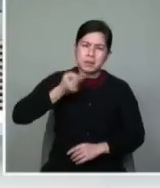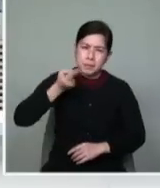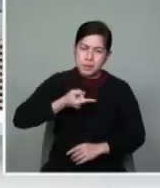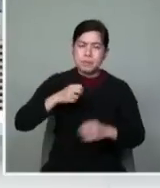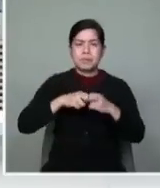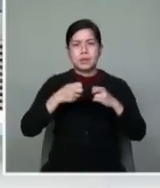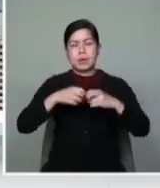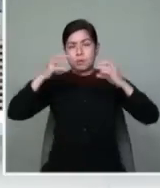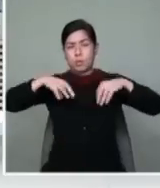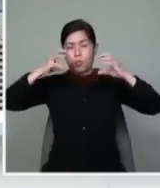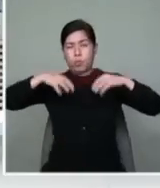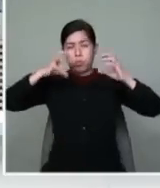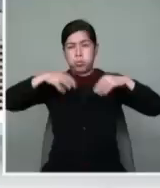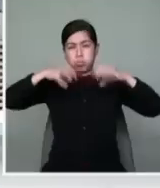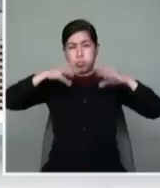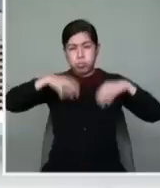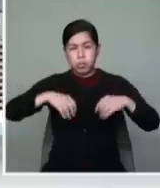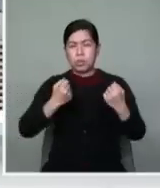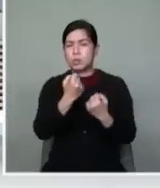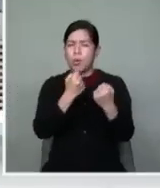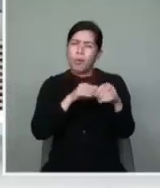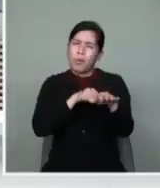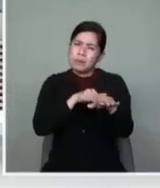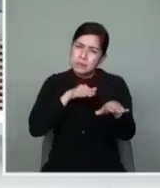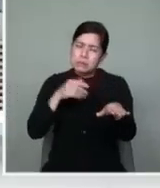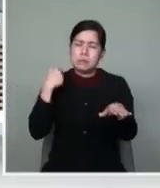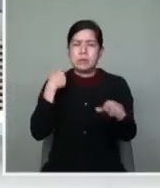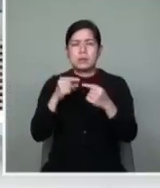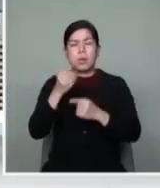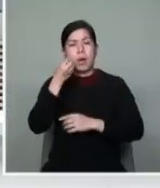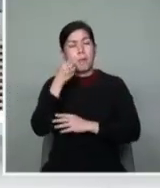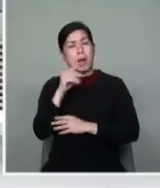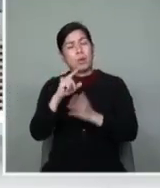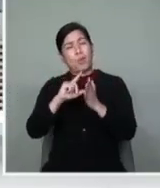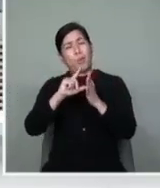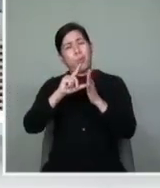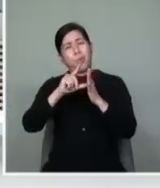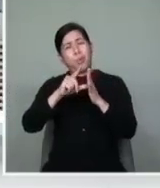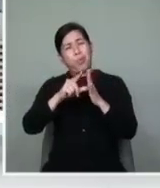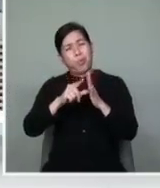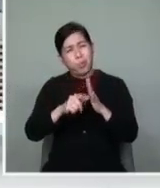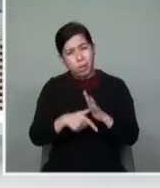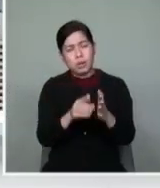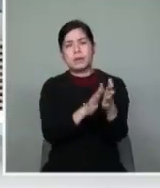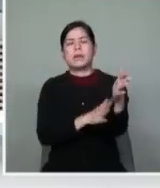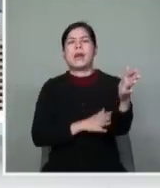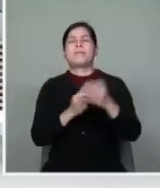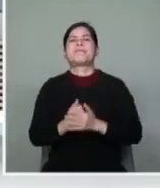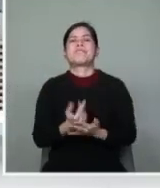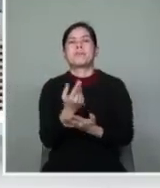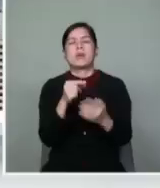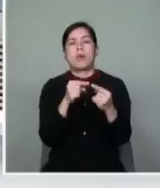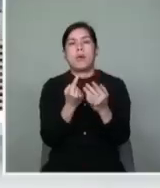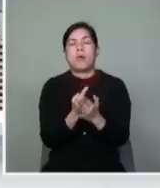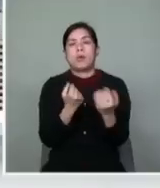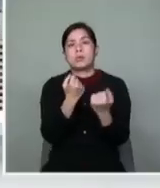รถติดหนักขนาดนี้กว่าจะเดินทางกลับถึงบ้านได้เนี่ยใช้ระยะเวลายาวนานเพราะฉะนั้นช่วงที่กำลังเผชิญอยู่บนท้องถนน